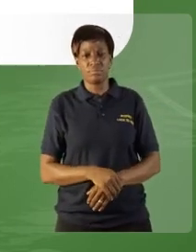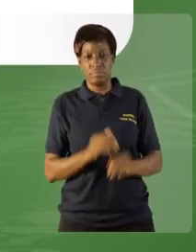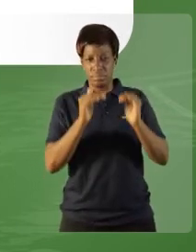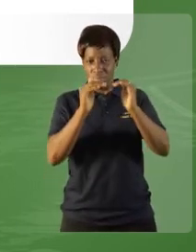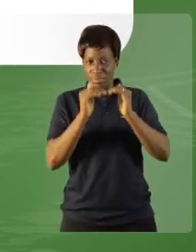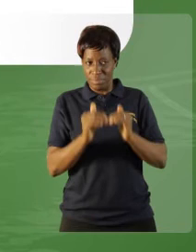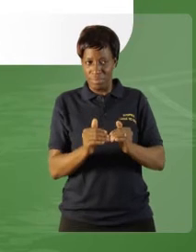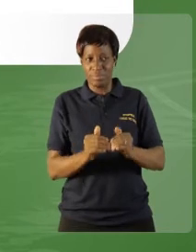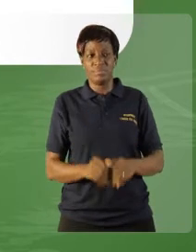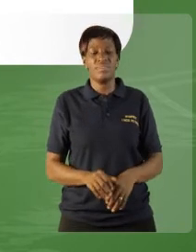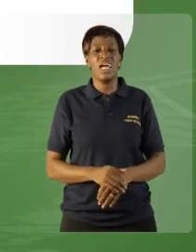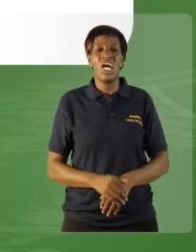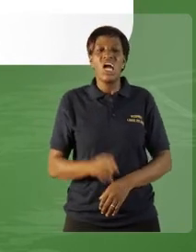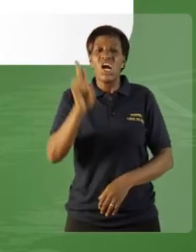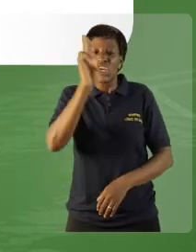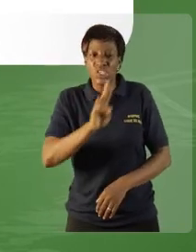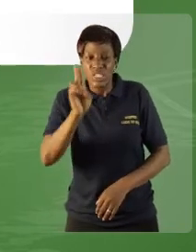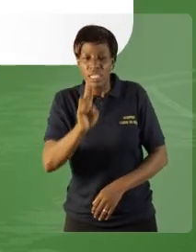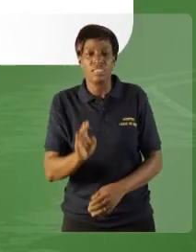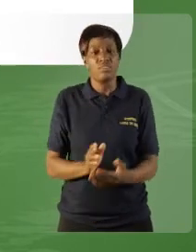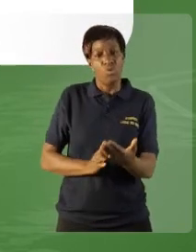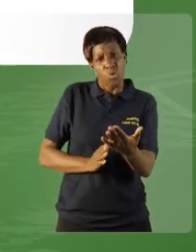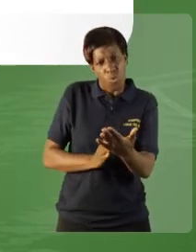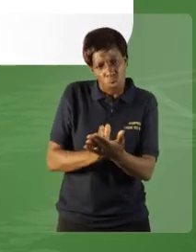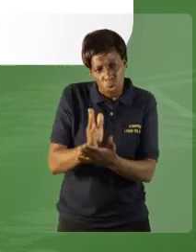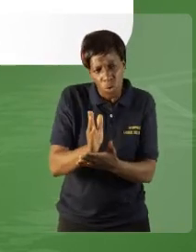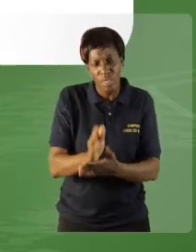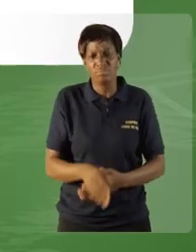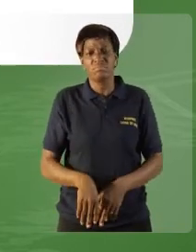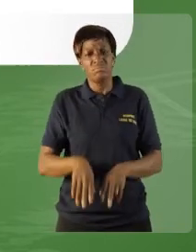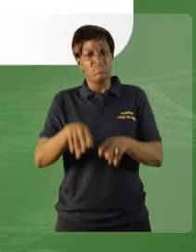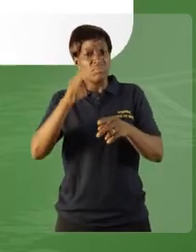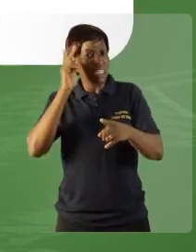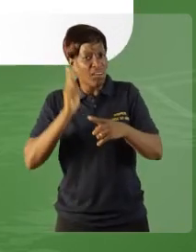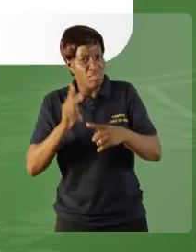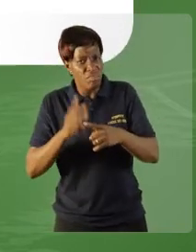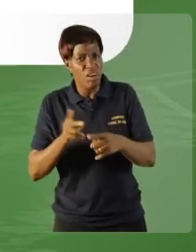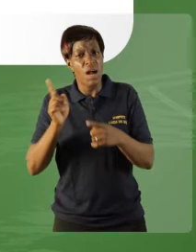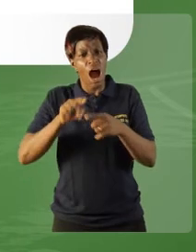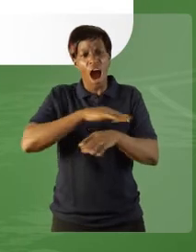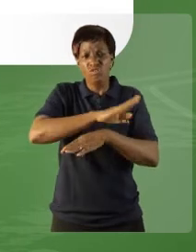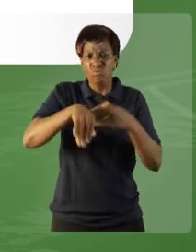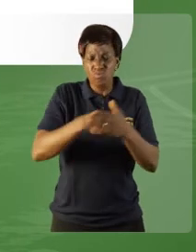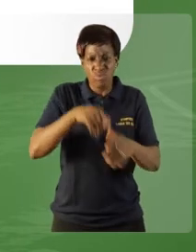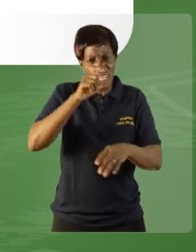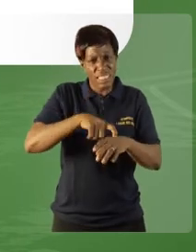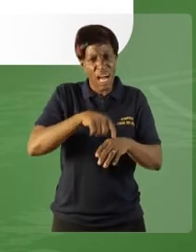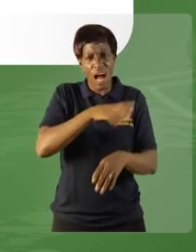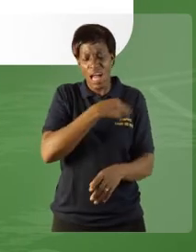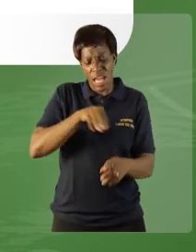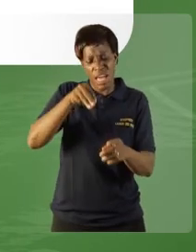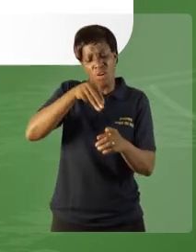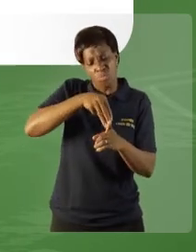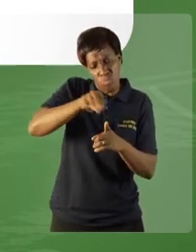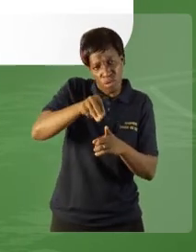Et quatrièmement, un usage correct des verbes à tous les temps et modes verbaux.